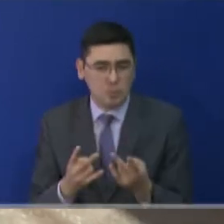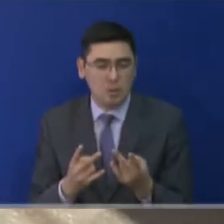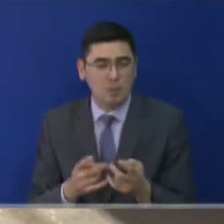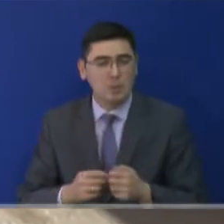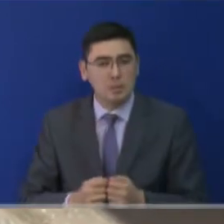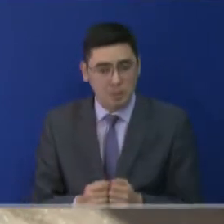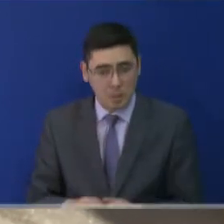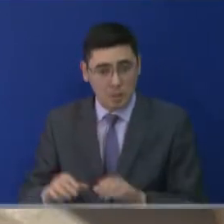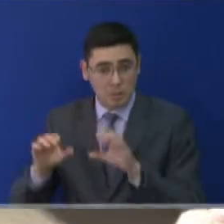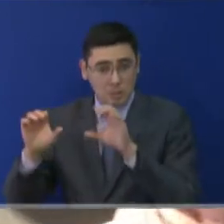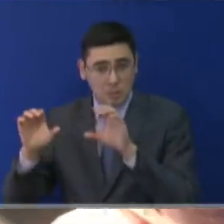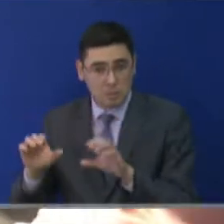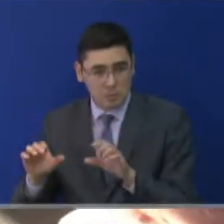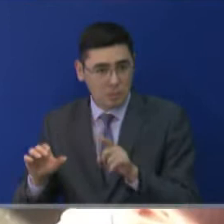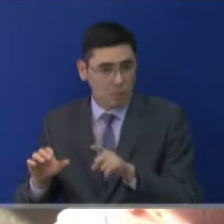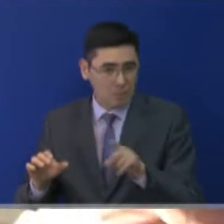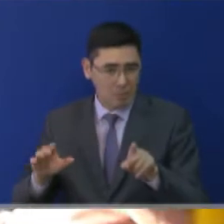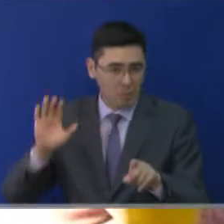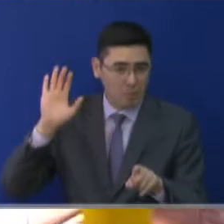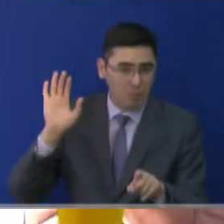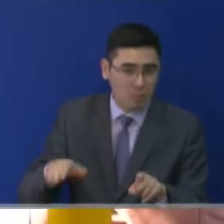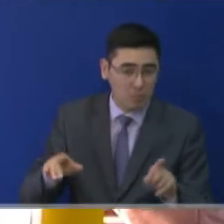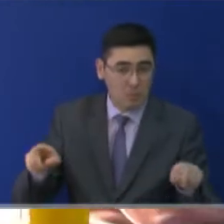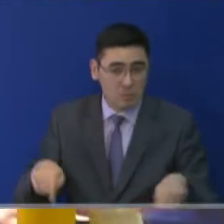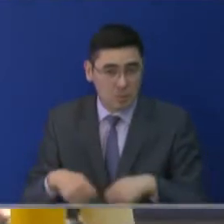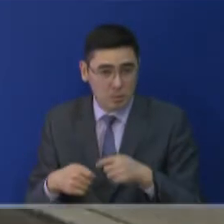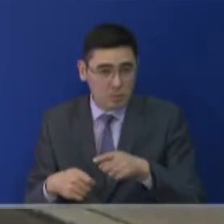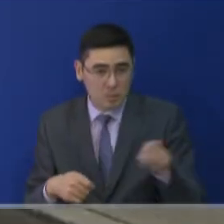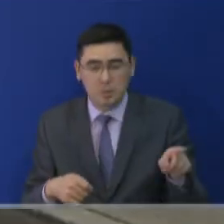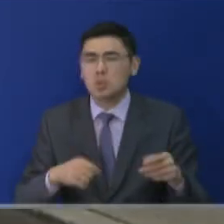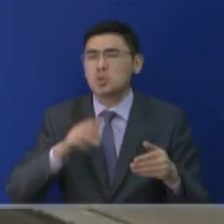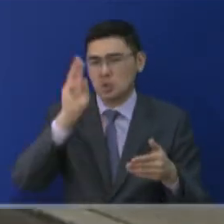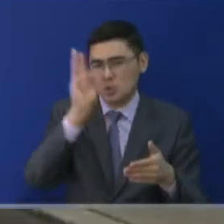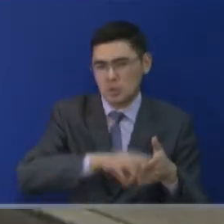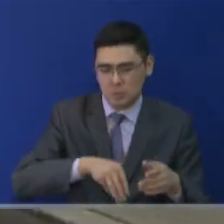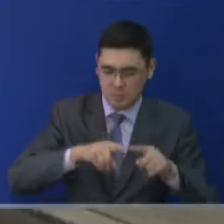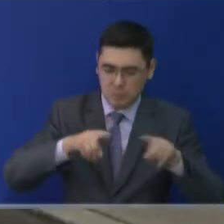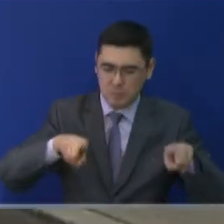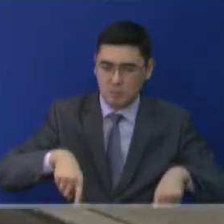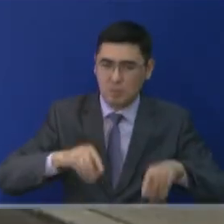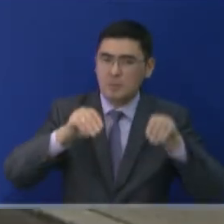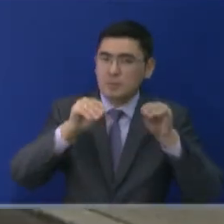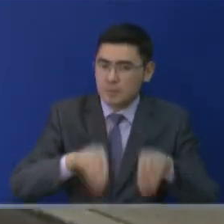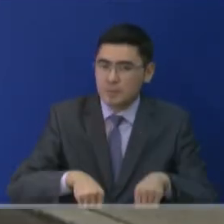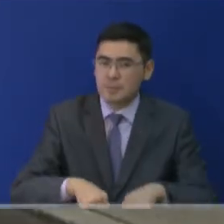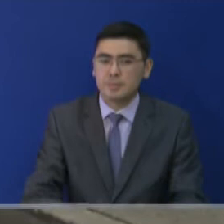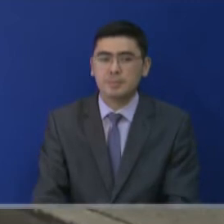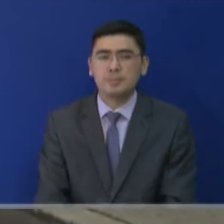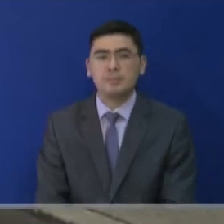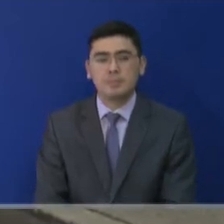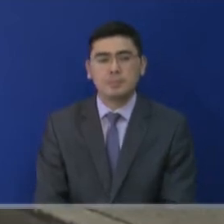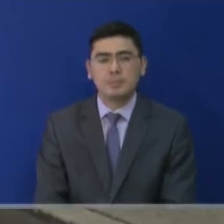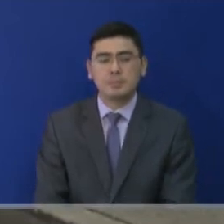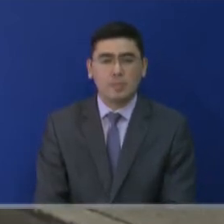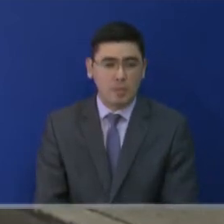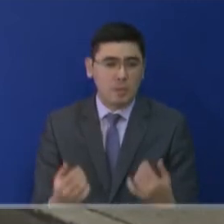бекітілген заң талаптарын бұзғандарға қатысты әкімшілік хаттама толтырылады. Тұрғындар тарапынан кейін кезде қоғамдық көлік